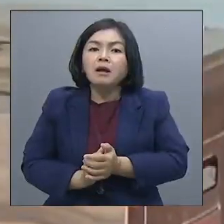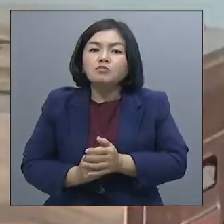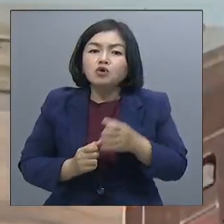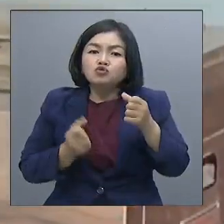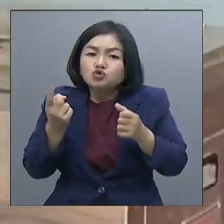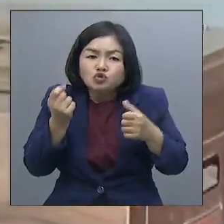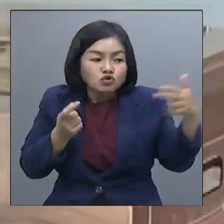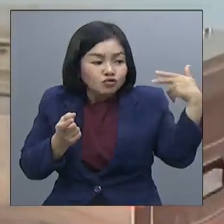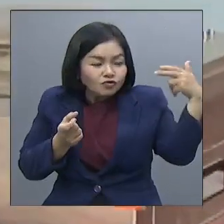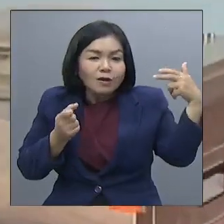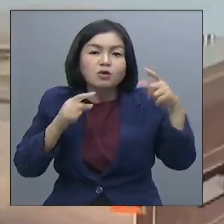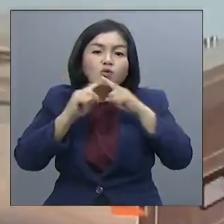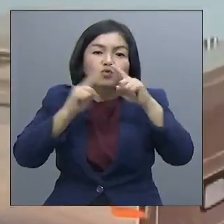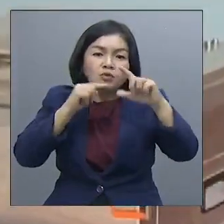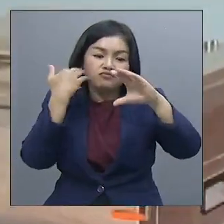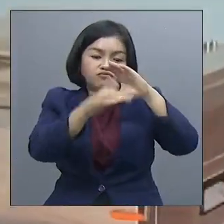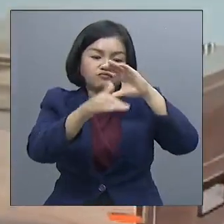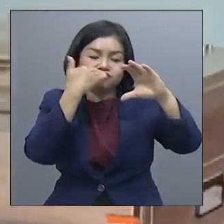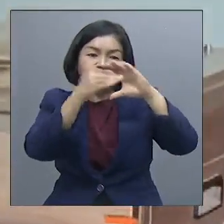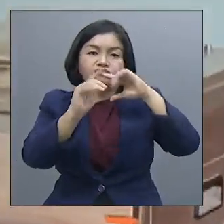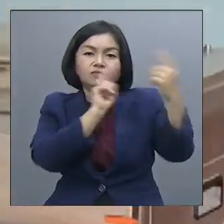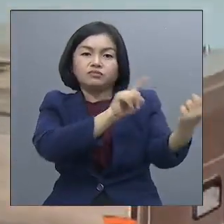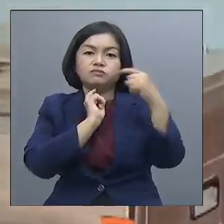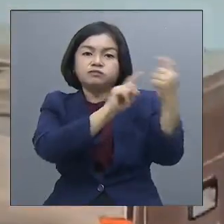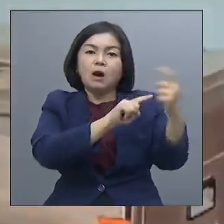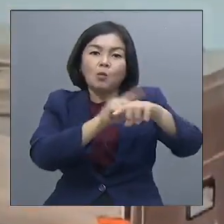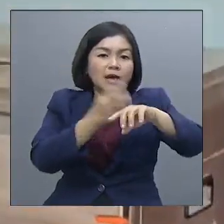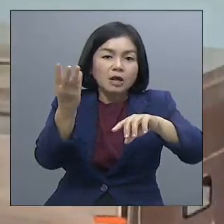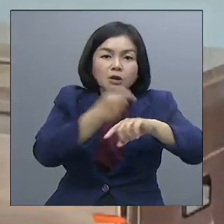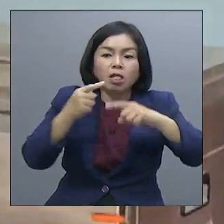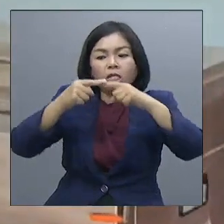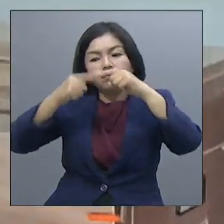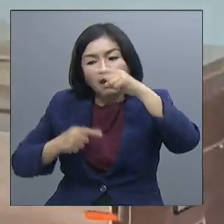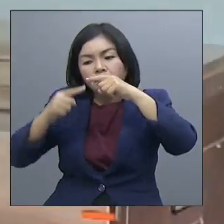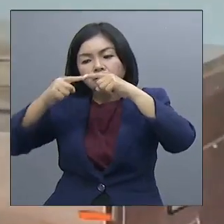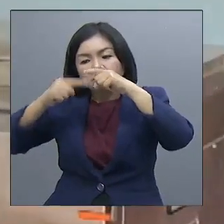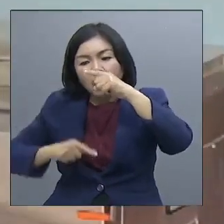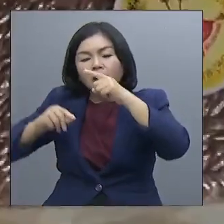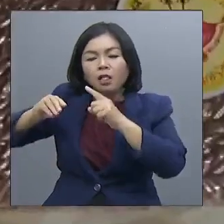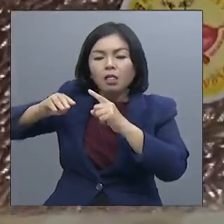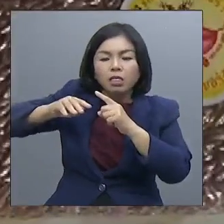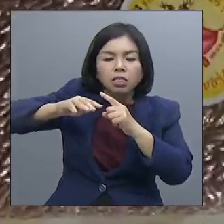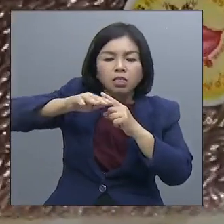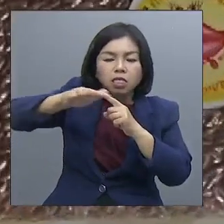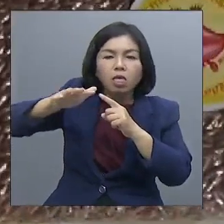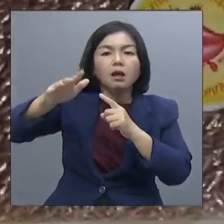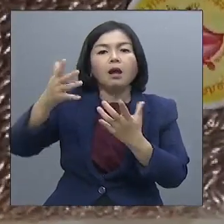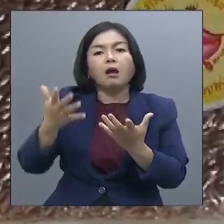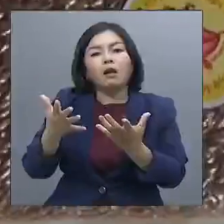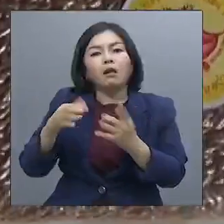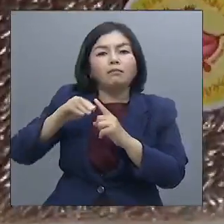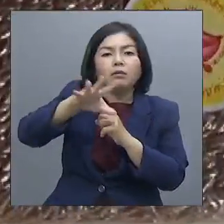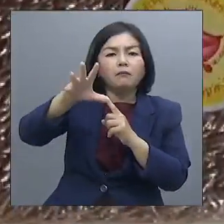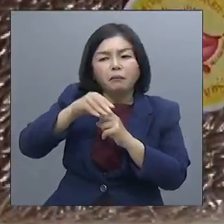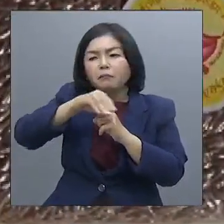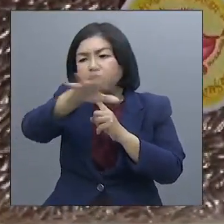แล้วก็แชทติดต่อกับลูกค้าให้มันเท่าทันกับปริมาณความเร็วต่างๆที่ควรจะได้มาตามแพ็กเกจนะคะคุณ